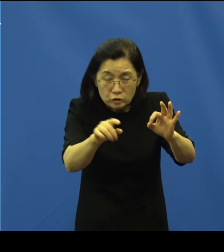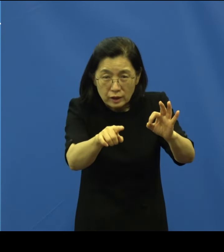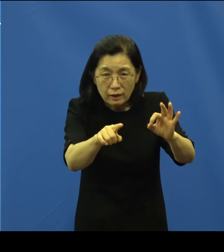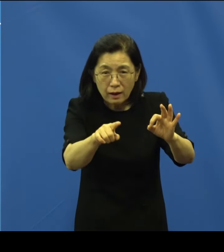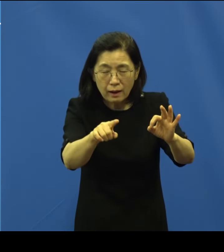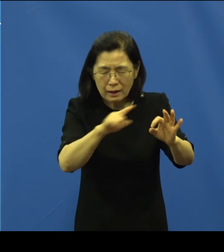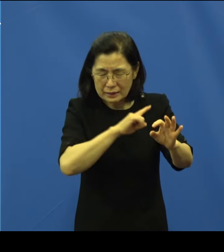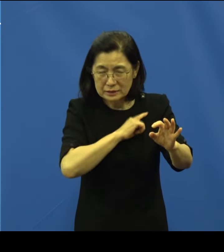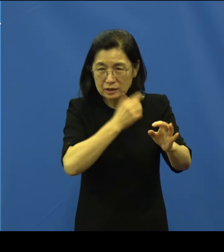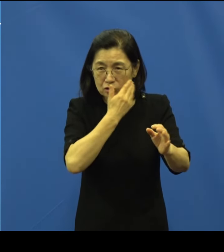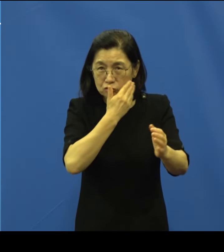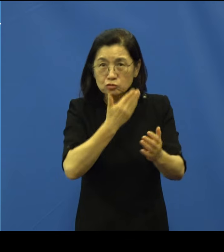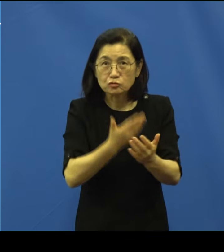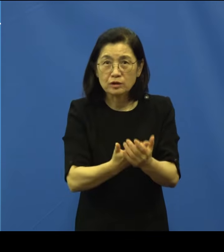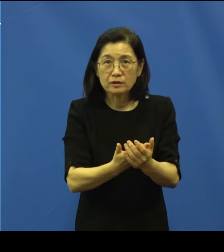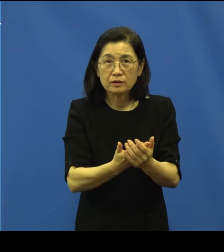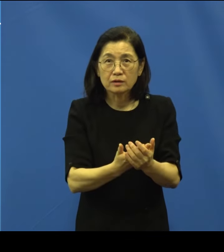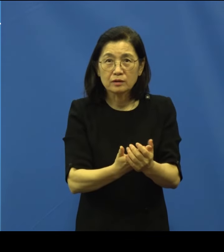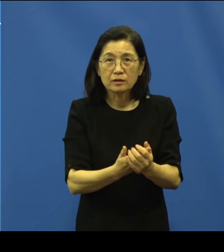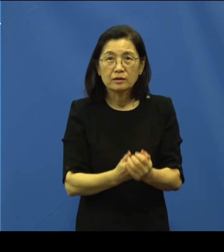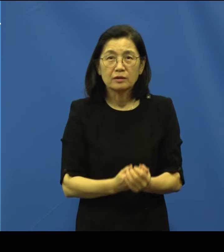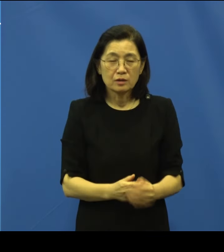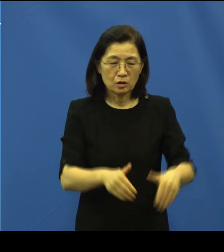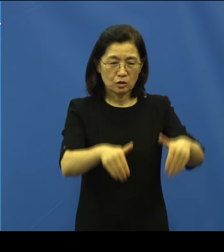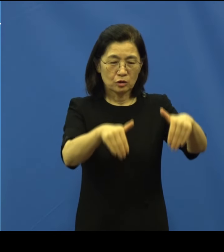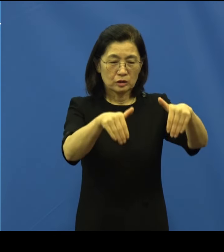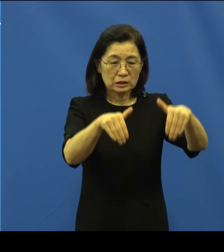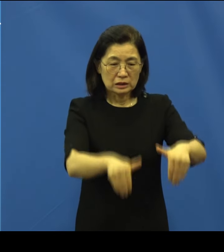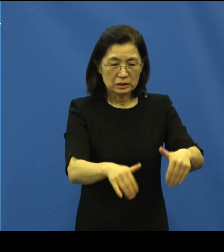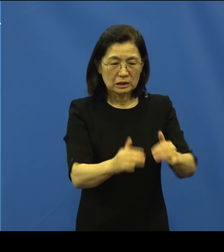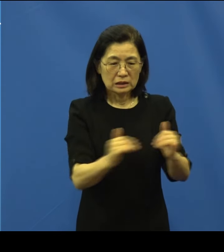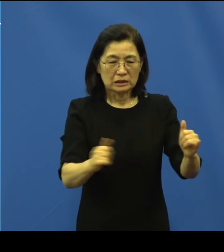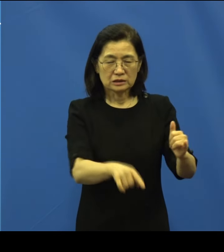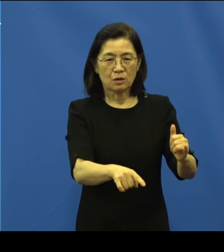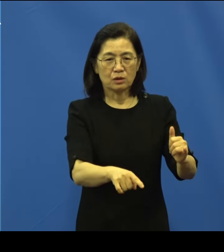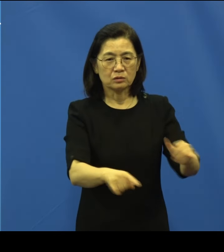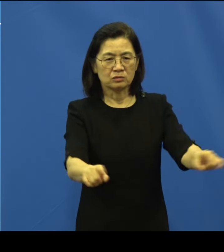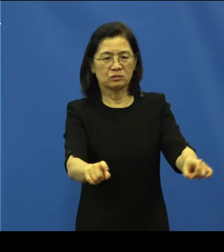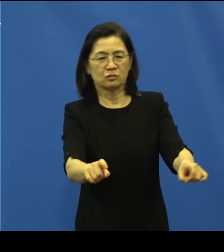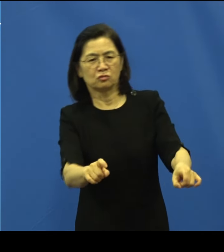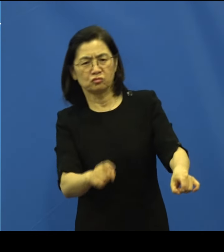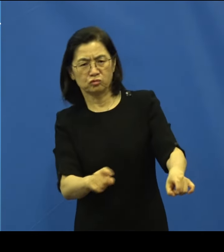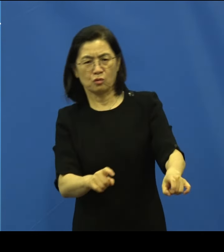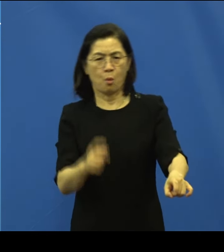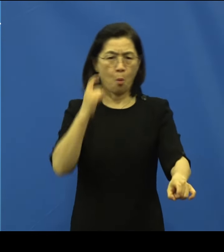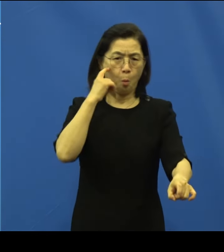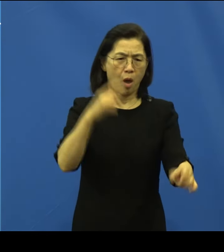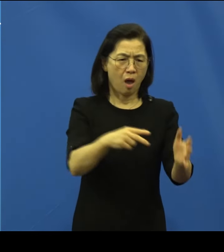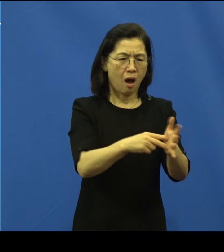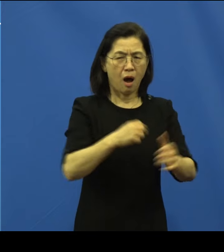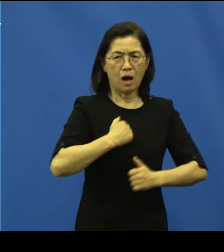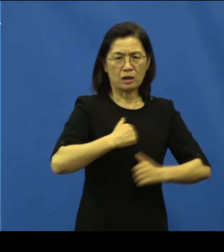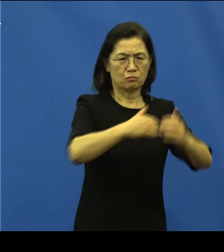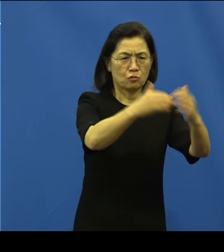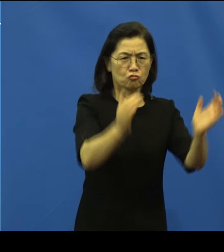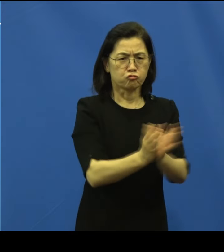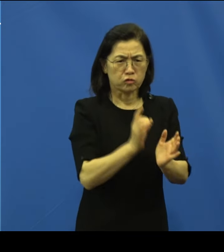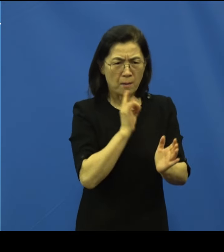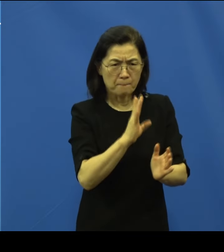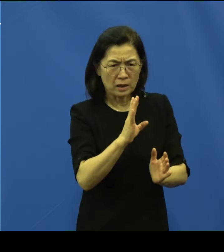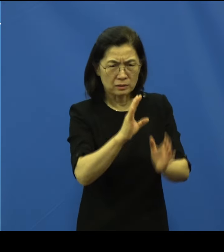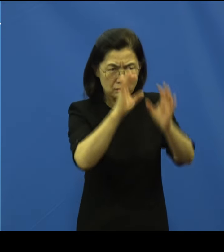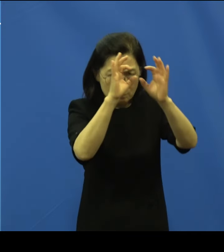사울은 지금 아람 군대에 사로잡혀 두려움에 갇혀 꼼짝 못하게 두려움의 이 상황에 소위 얼어붙는다고